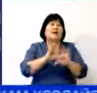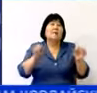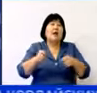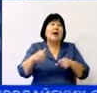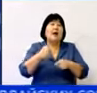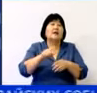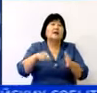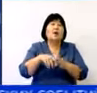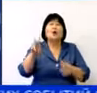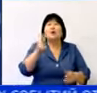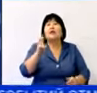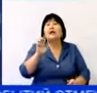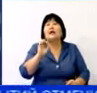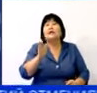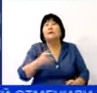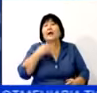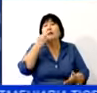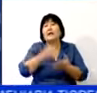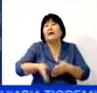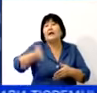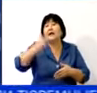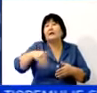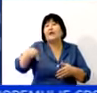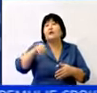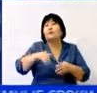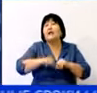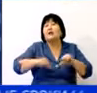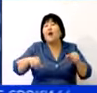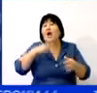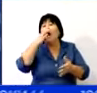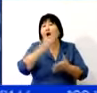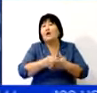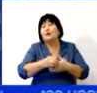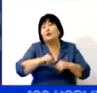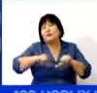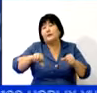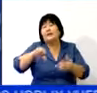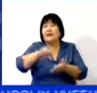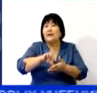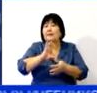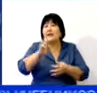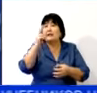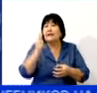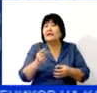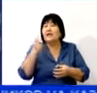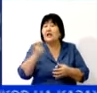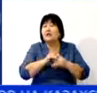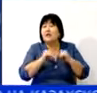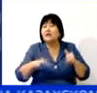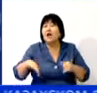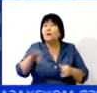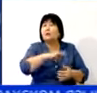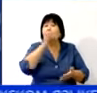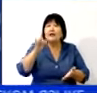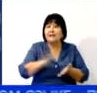Аким города Нурлыбек Налибаев отчитался перед депутатским корпусом. В отчет мэра легли показатели социально-экономического развития областного